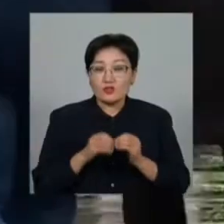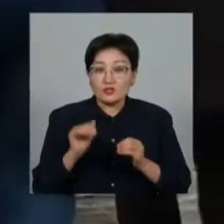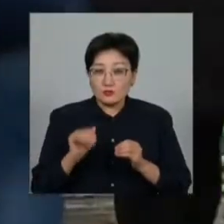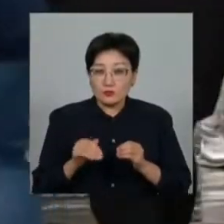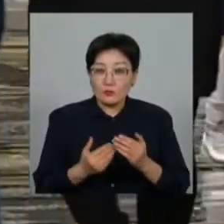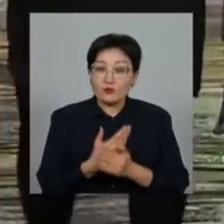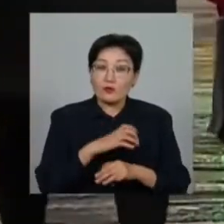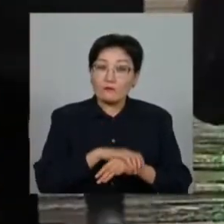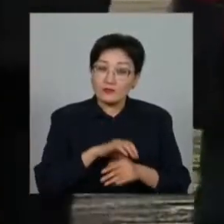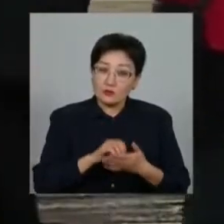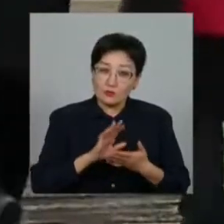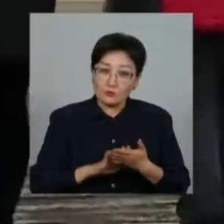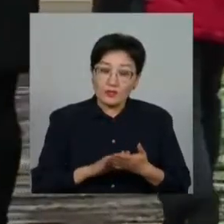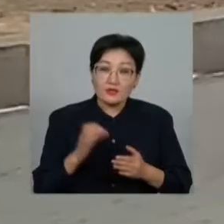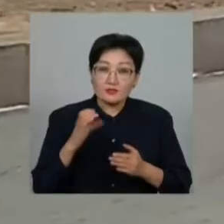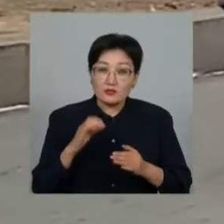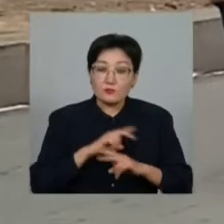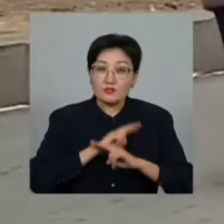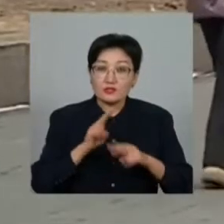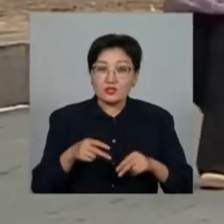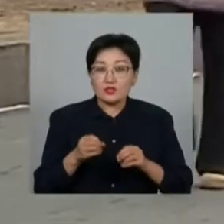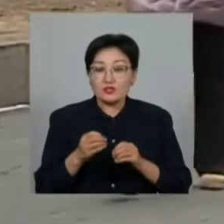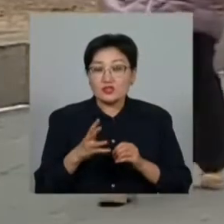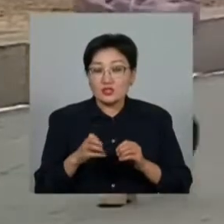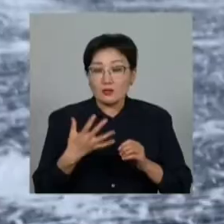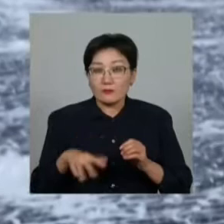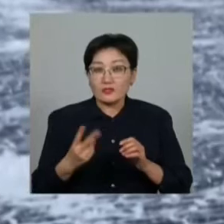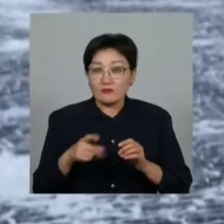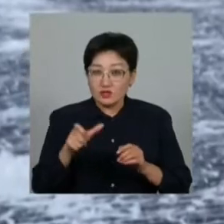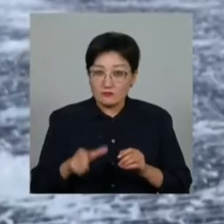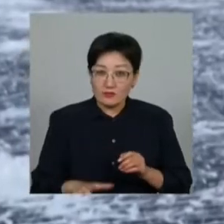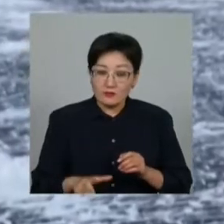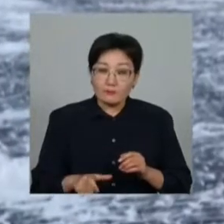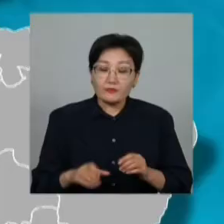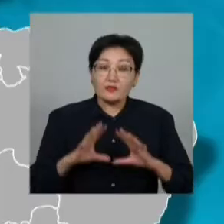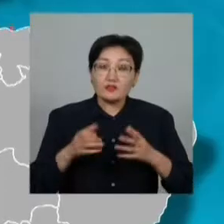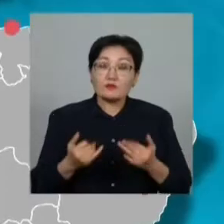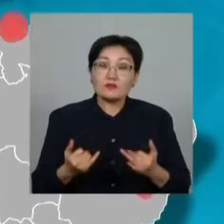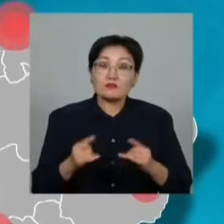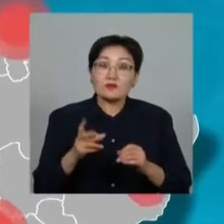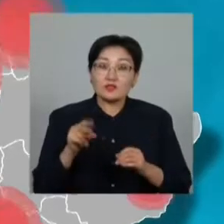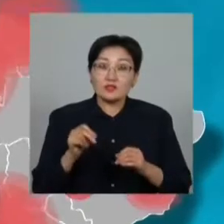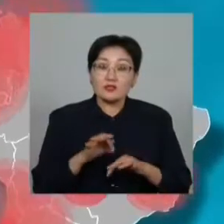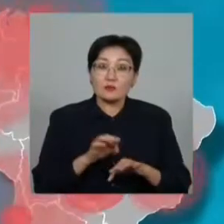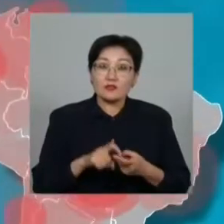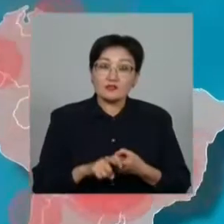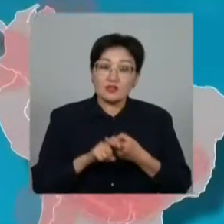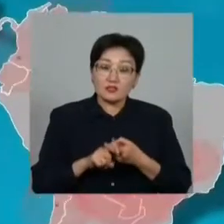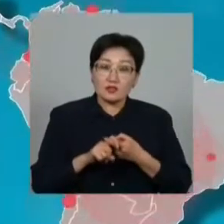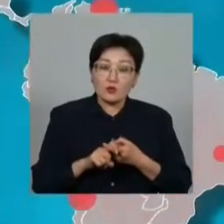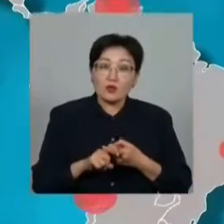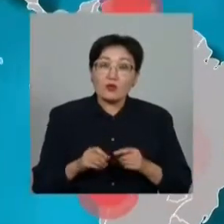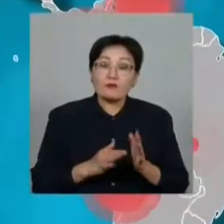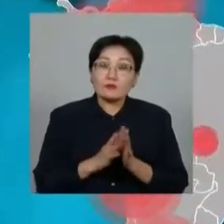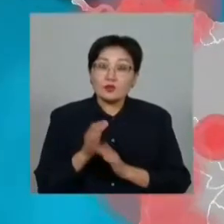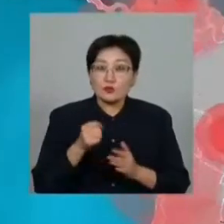новых случаев заражения в среду скончались 452 человека в мире на сегодня количество носителей к вид 19